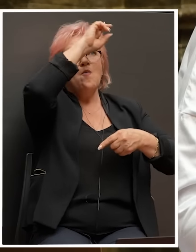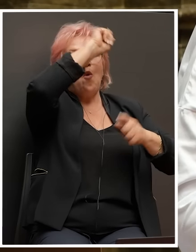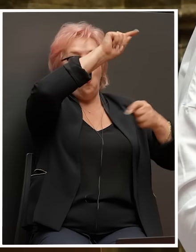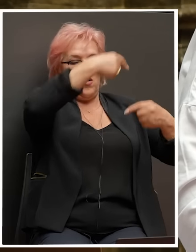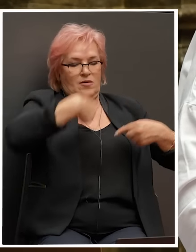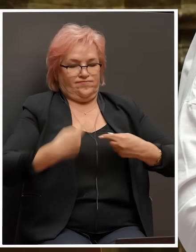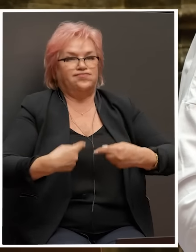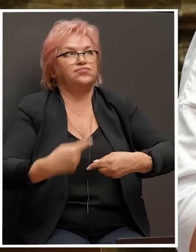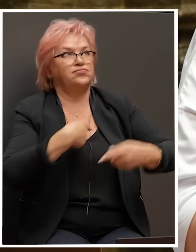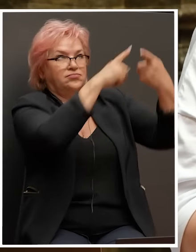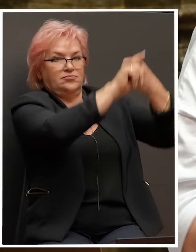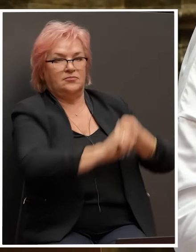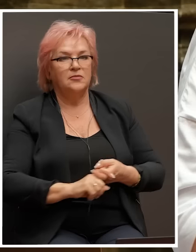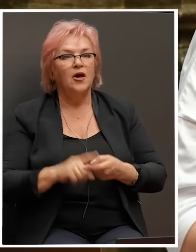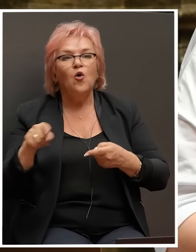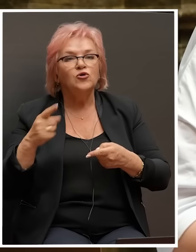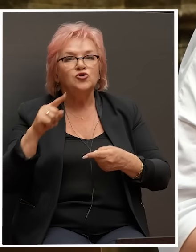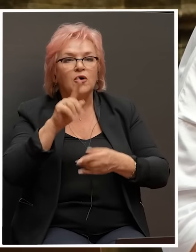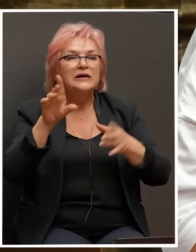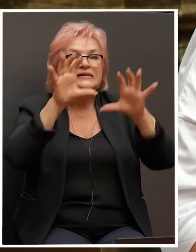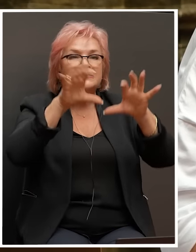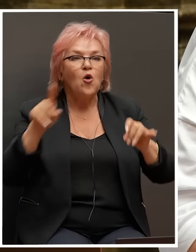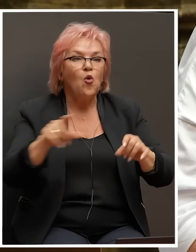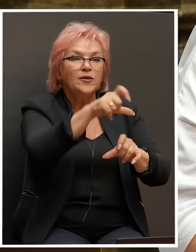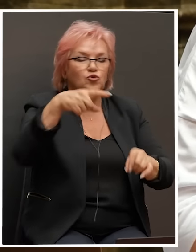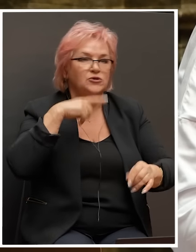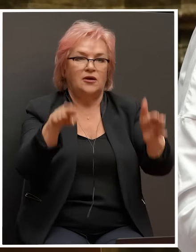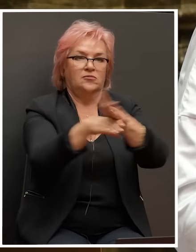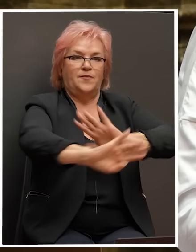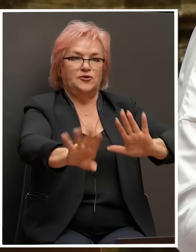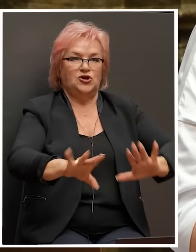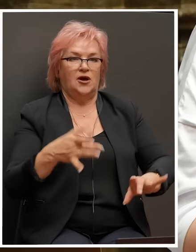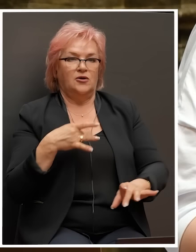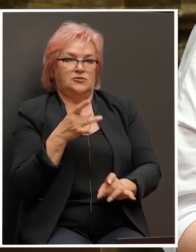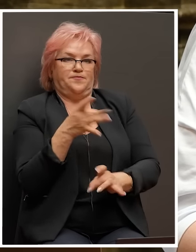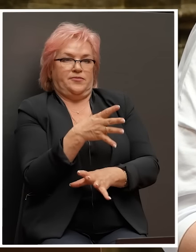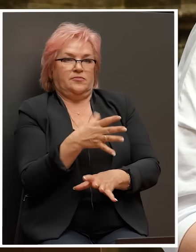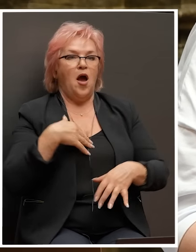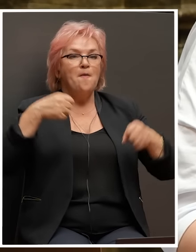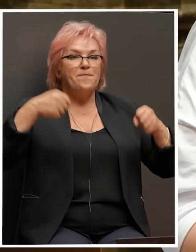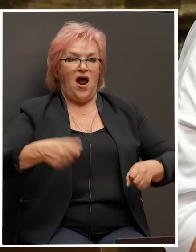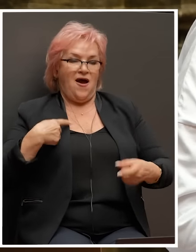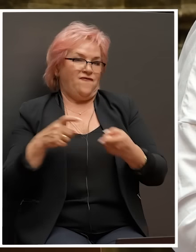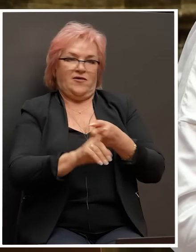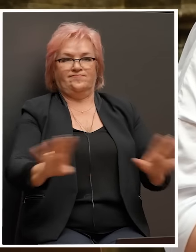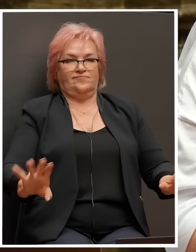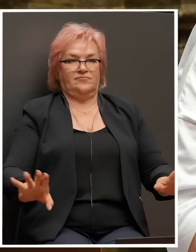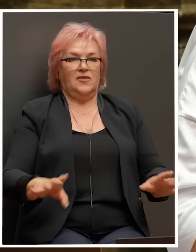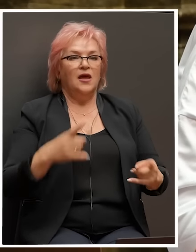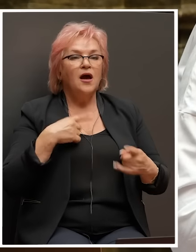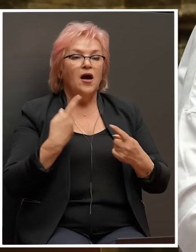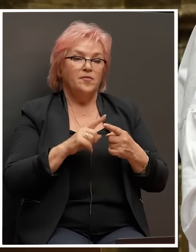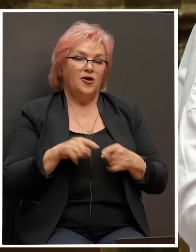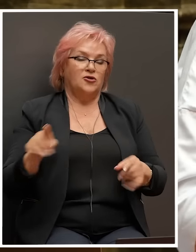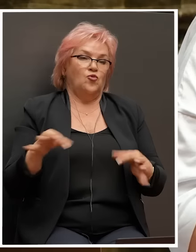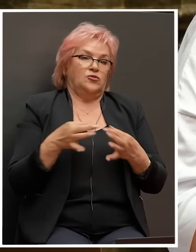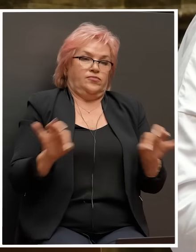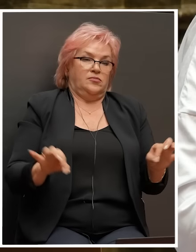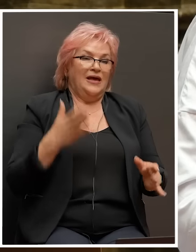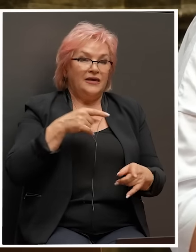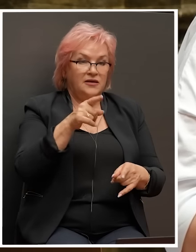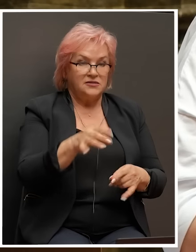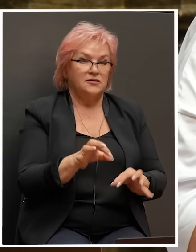Это значит, что он не подчиняется законам людей. Он выведен из-под действия права, что несколько развязывает руки. Если вы